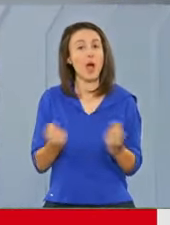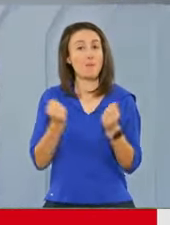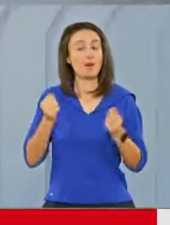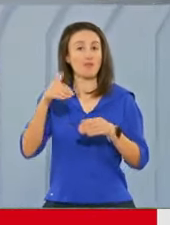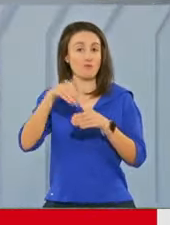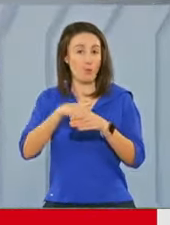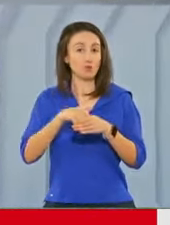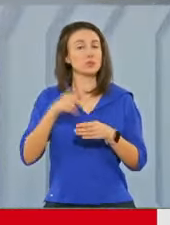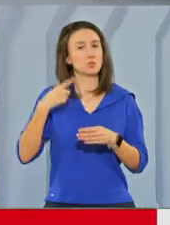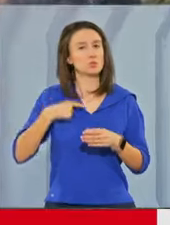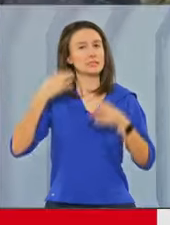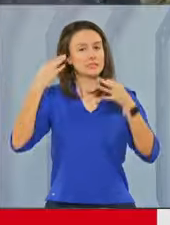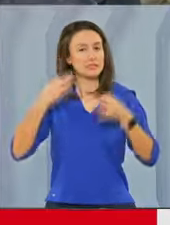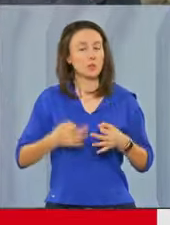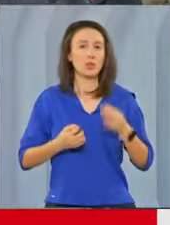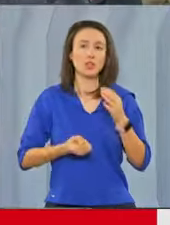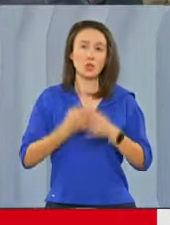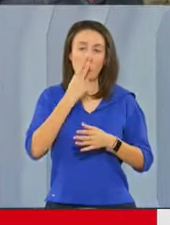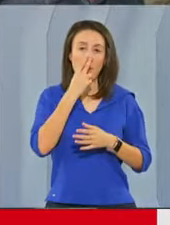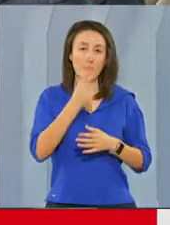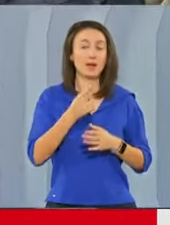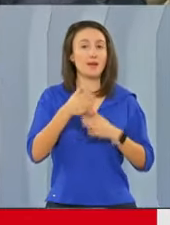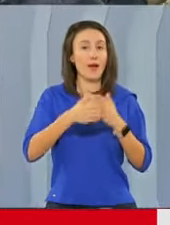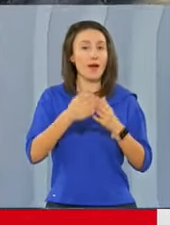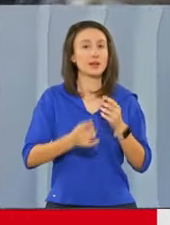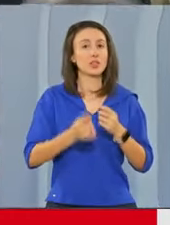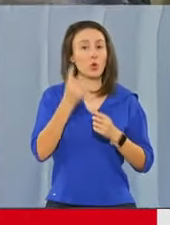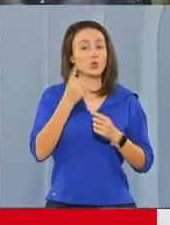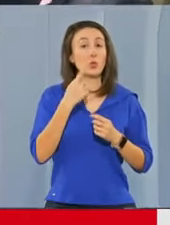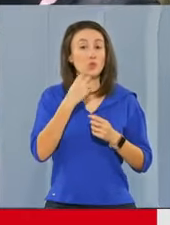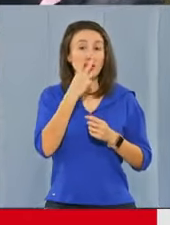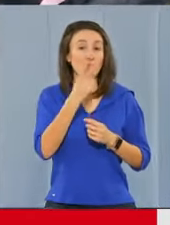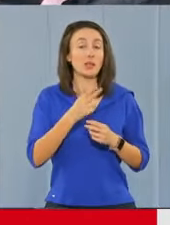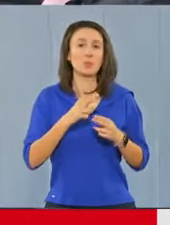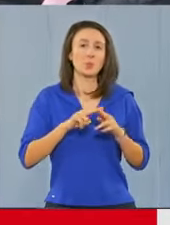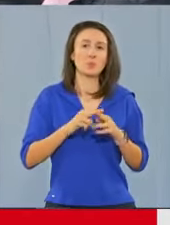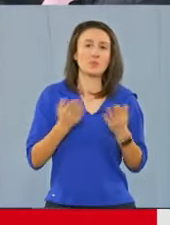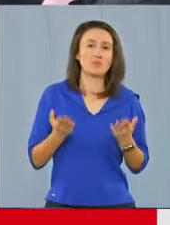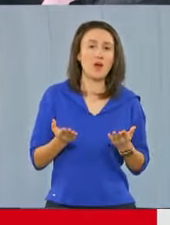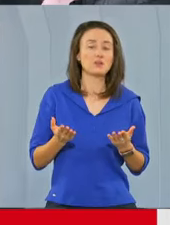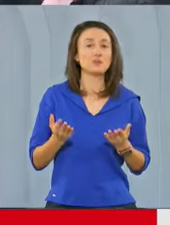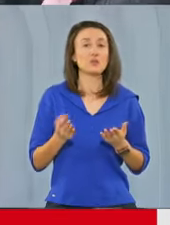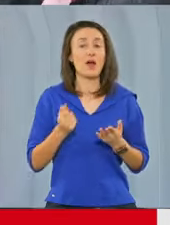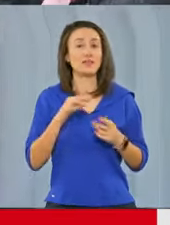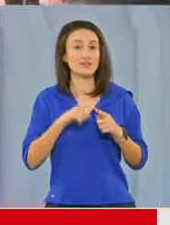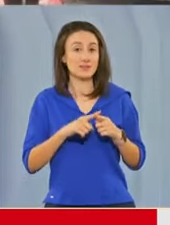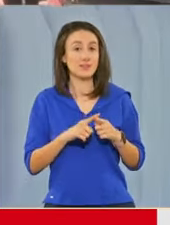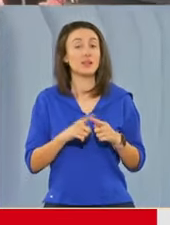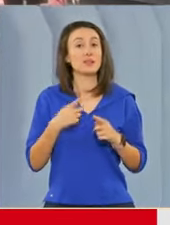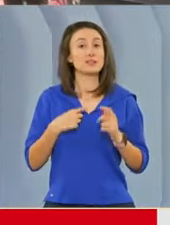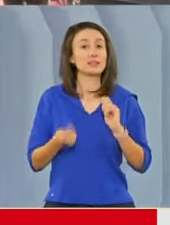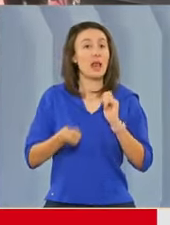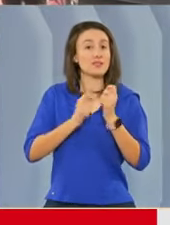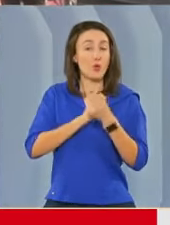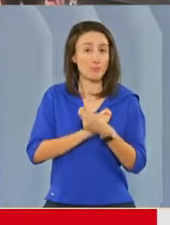campanie. Sunt convins că din nou apare gara de nord și o să vedem cumva, Alex, gara de nord